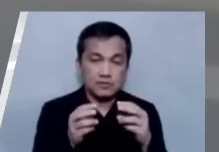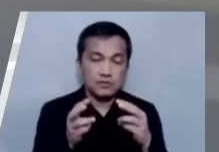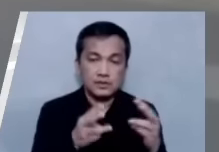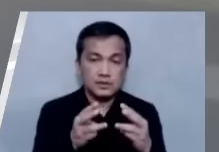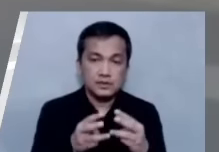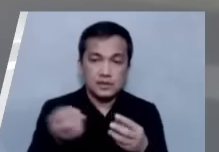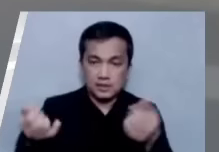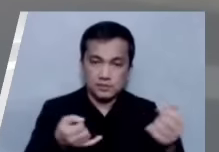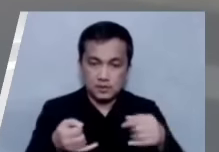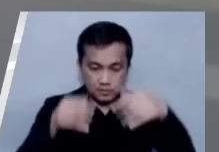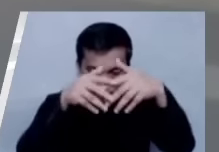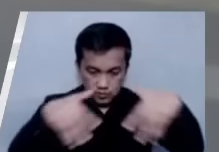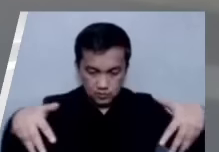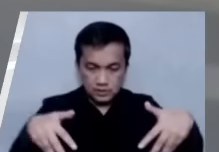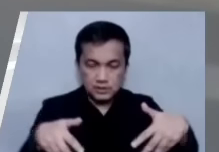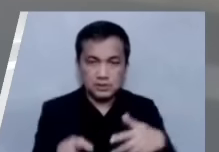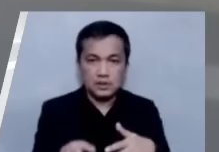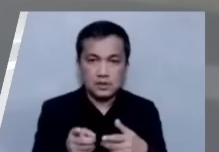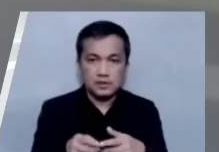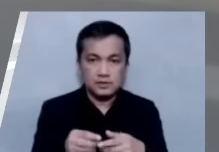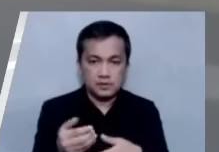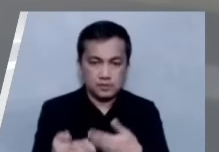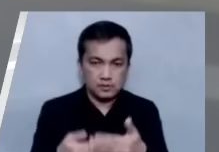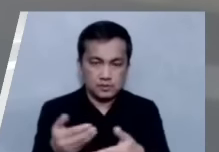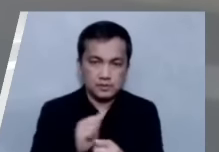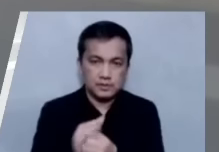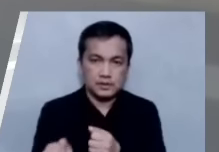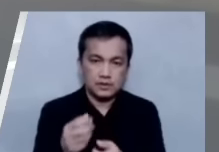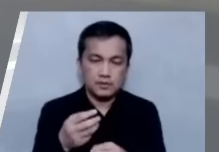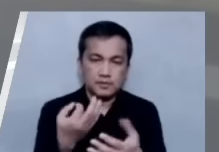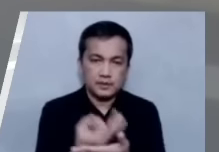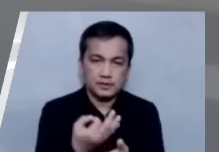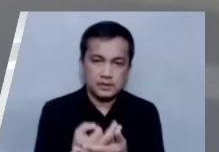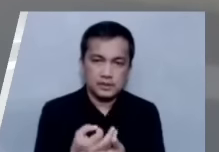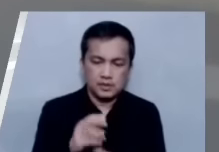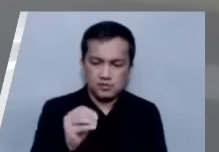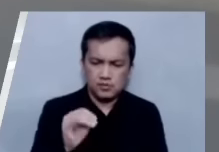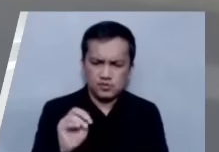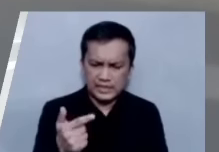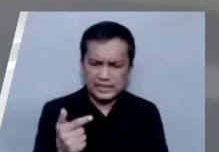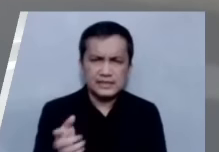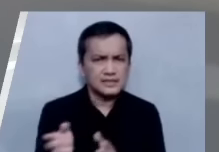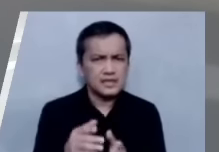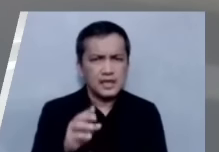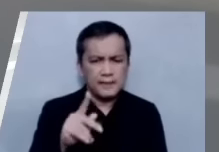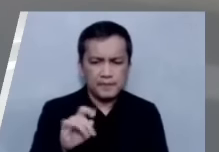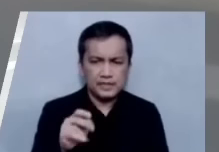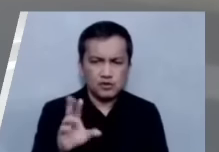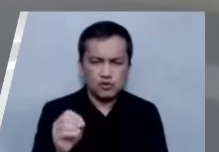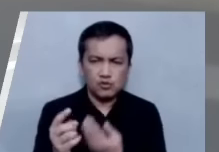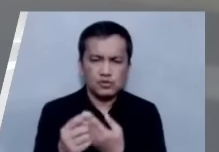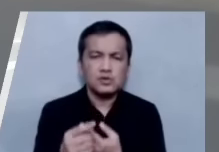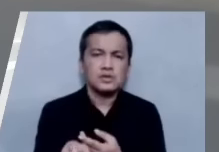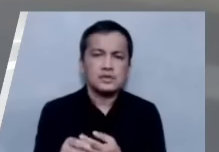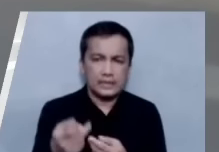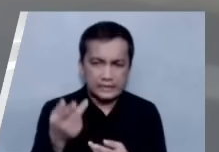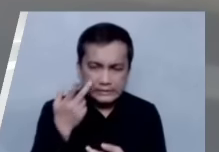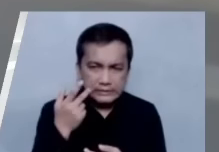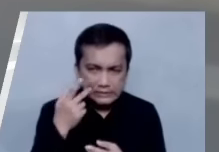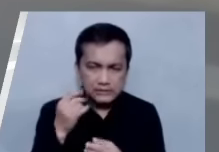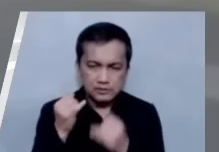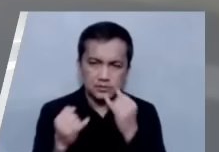na dinaanan umano ng reward money sa droga, gaya ni na alias Muking at alias Pedro. Sinusubukan pa namin makuha ang kanilang panig, pati na ang panig ni